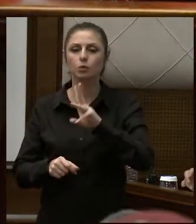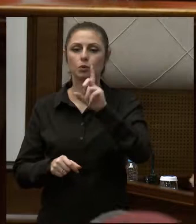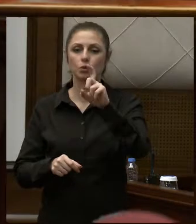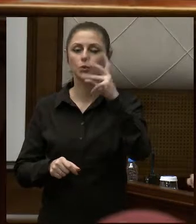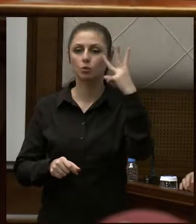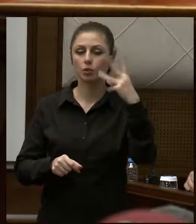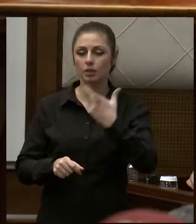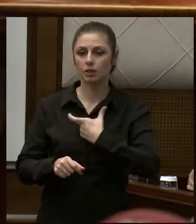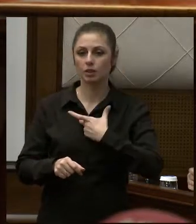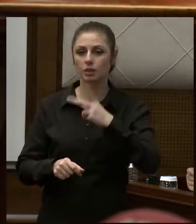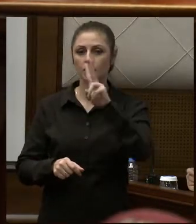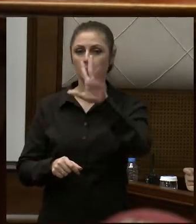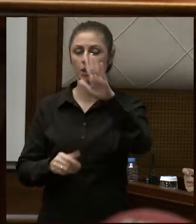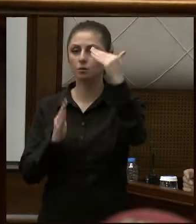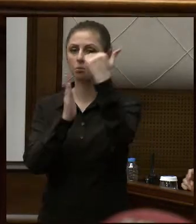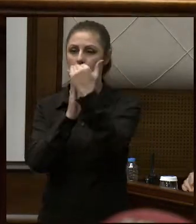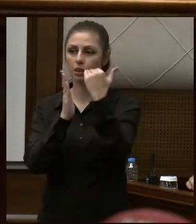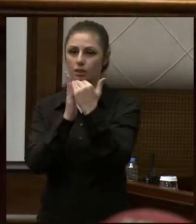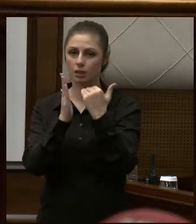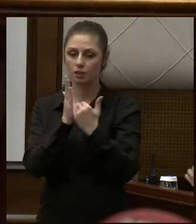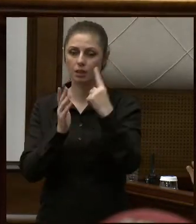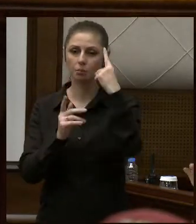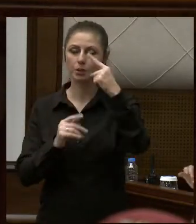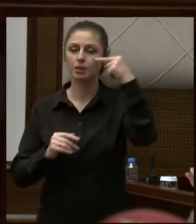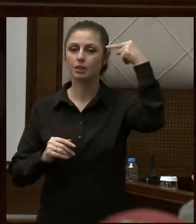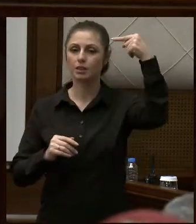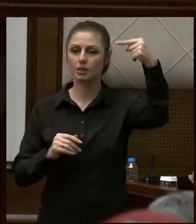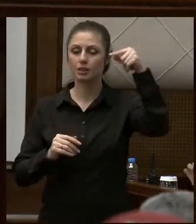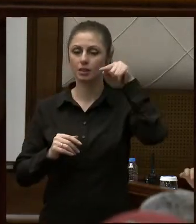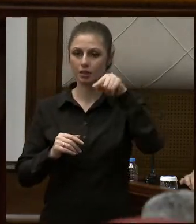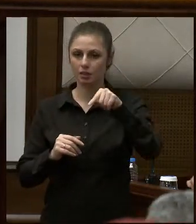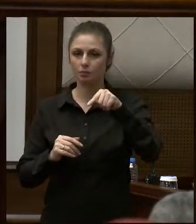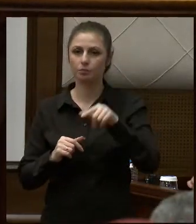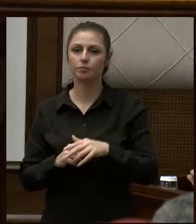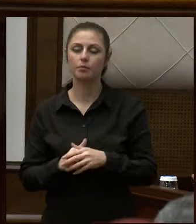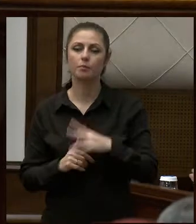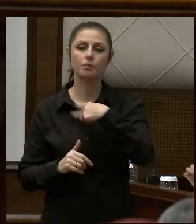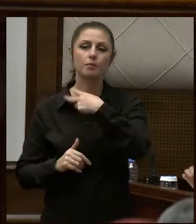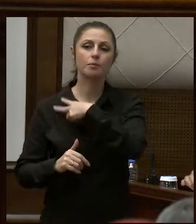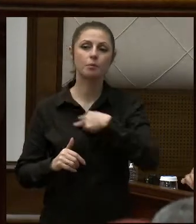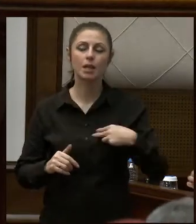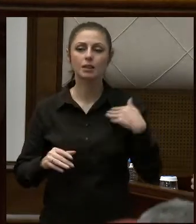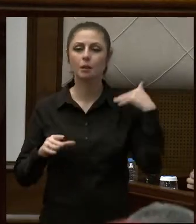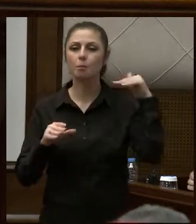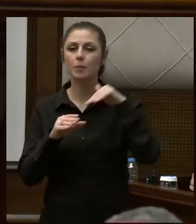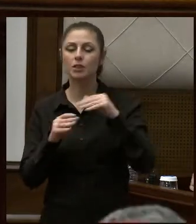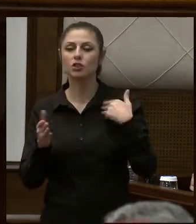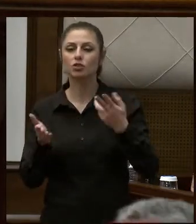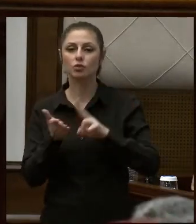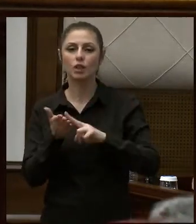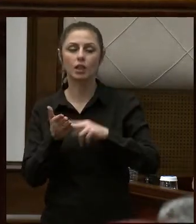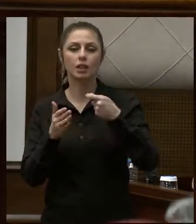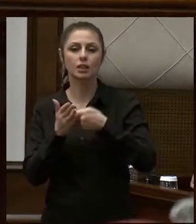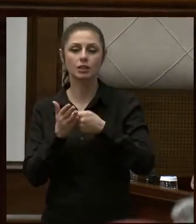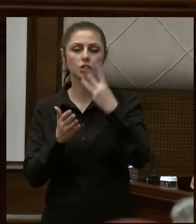sayılı yasanın 25. maddesinin 1. fıkrası hükümleri uyarınca belediyemiz meclis üyeleri